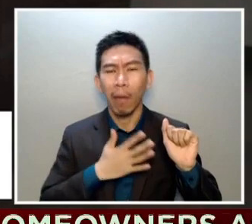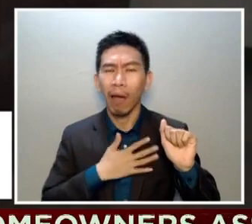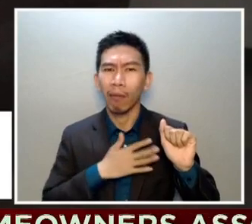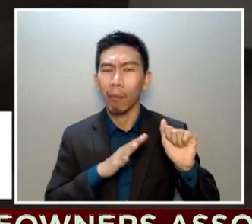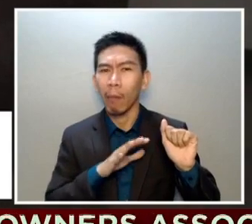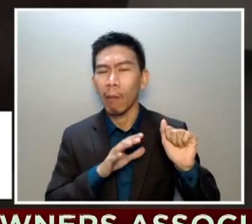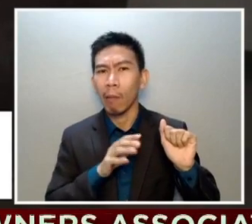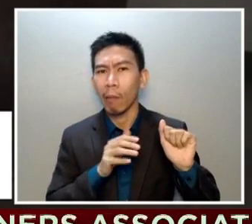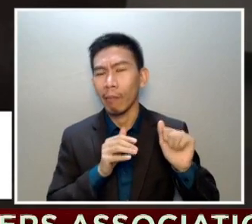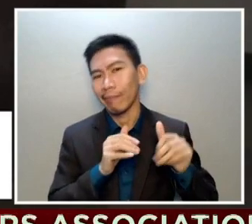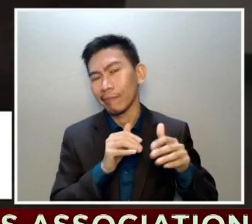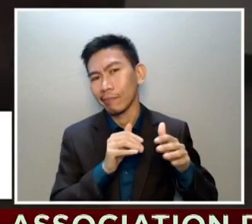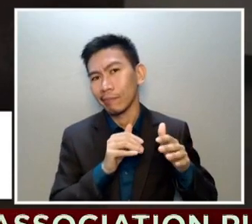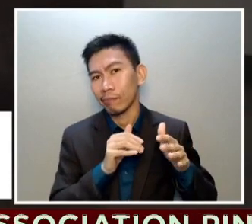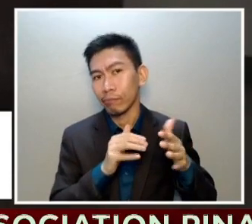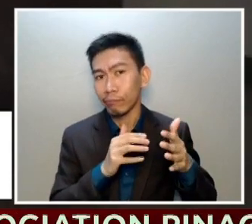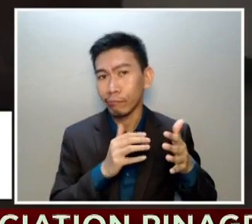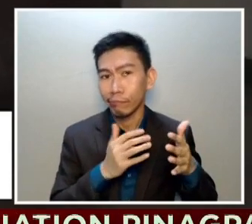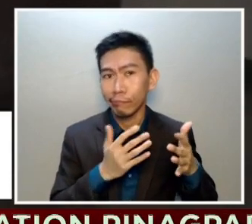sa kanyang